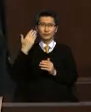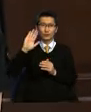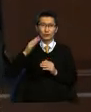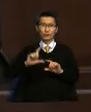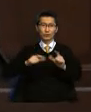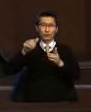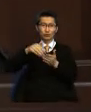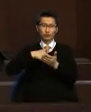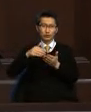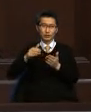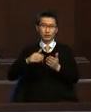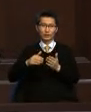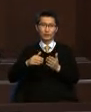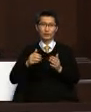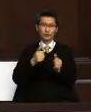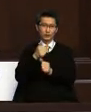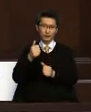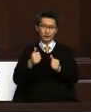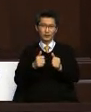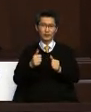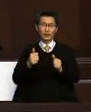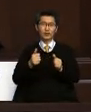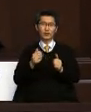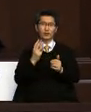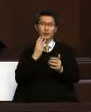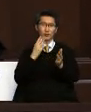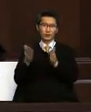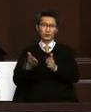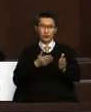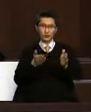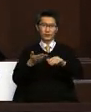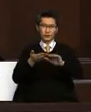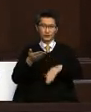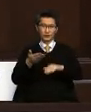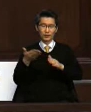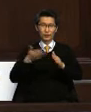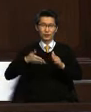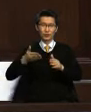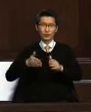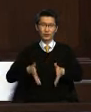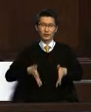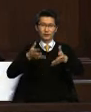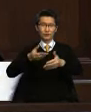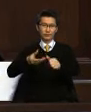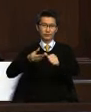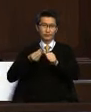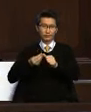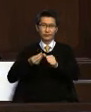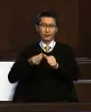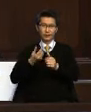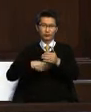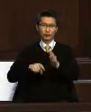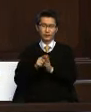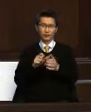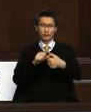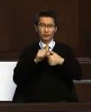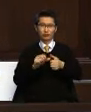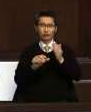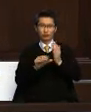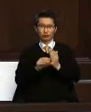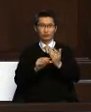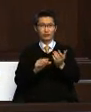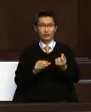최근에 동두천시의회가 경기도 산하 공공기관 유치 결의문을 채택했습니다. 여러 도시들과 많은 경쟁을 치러야